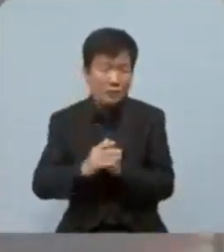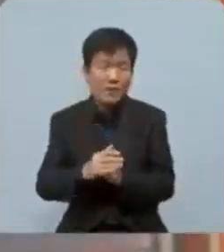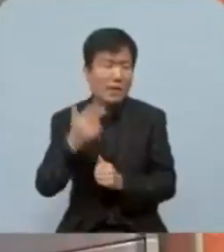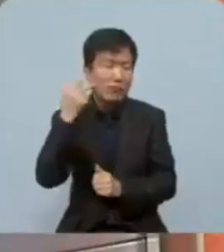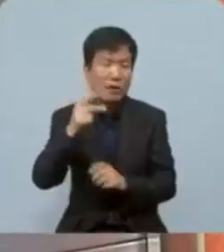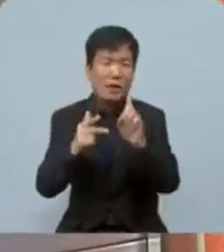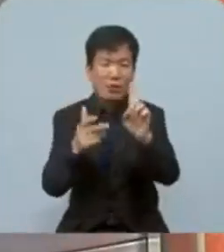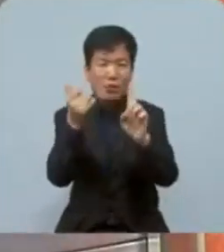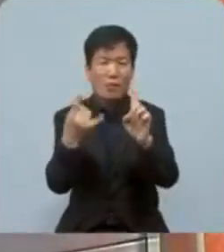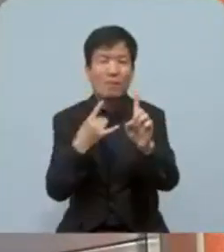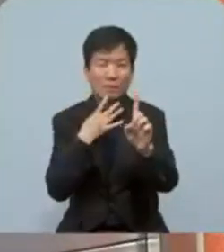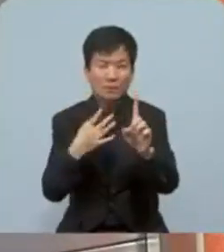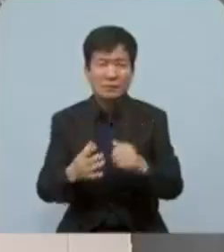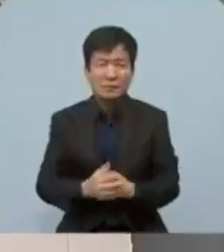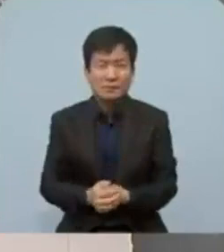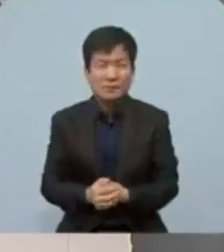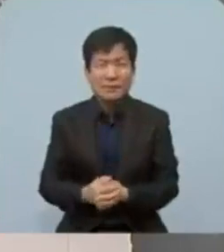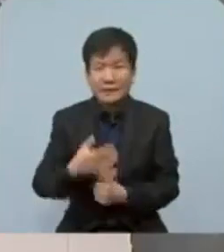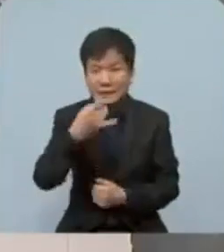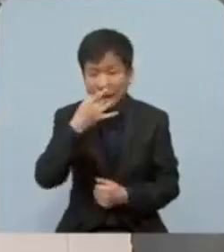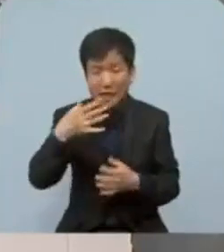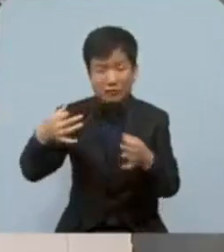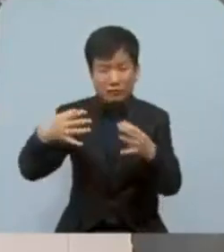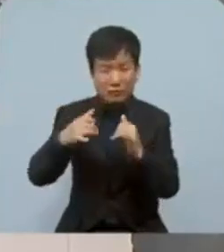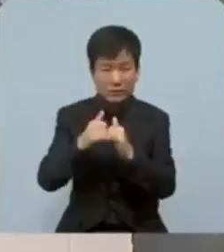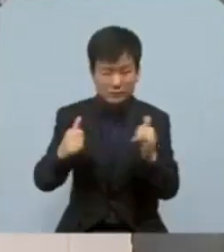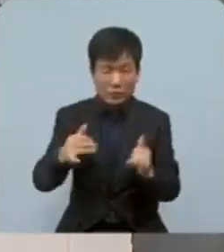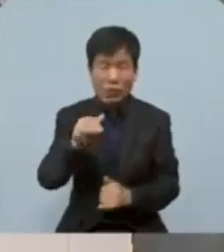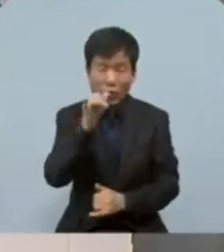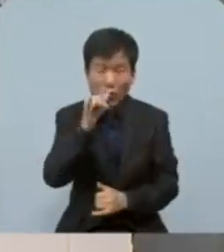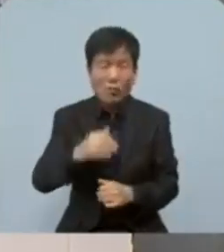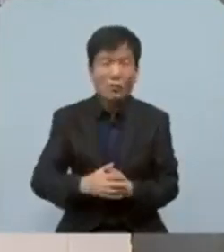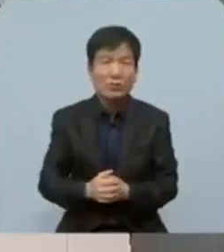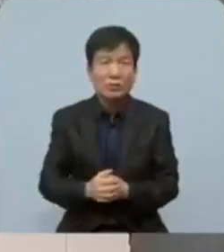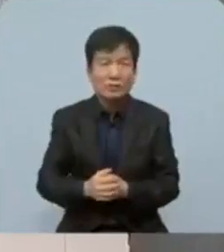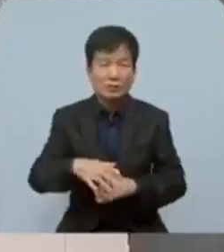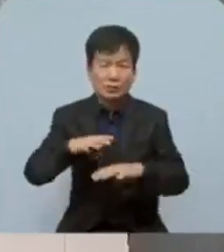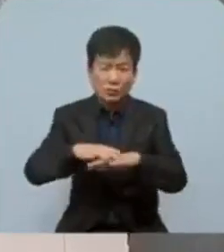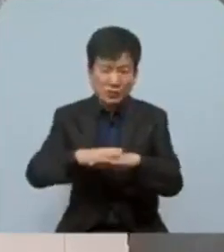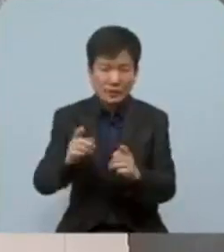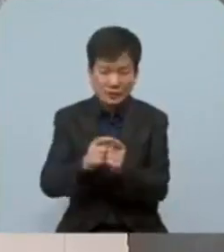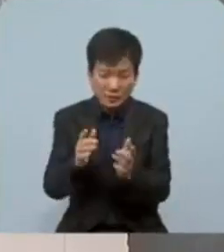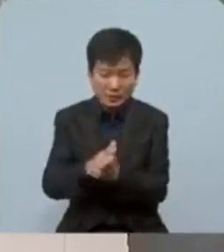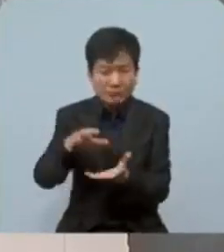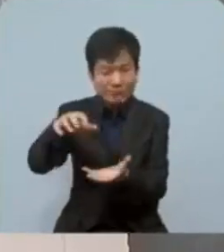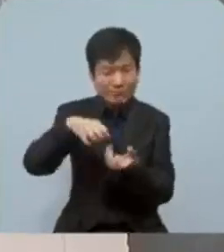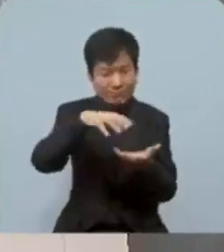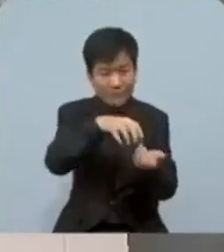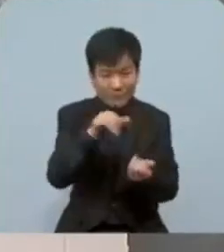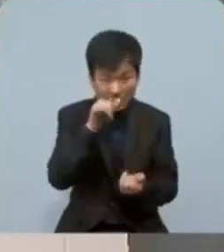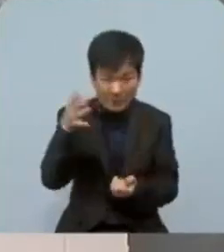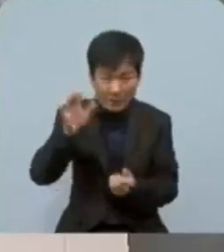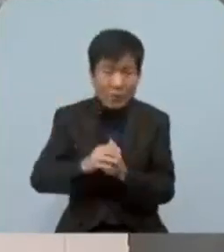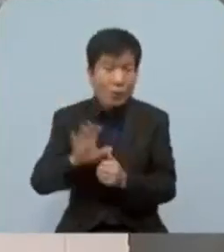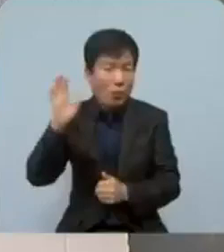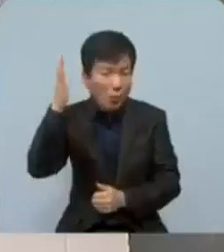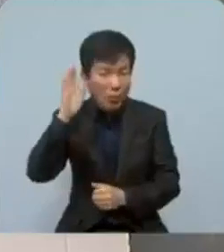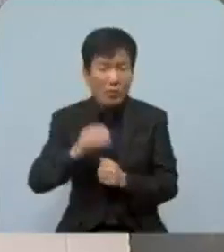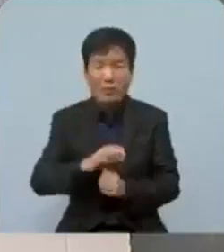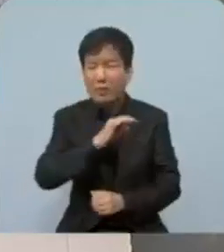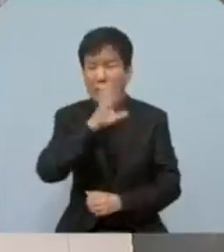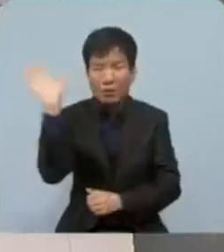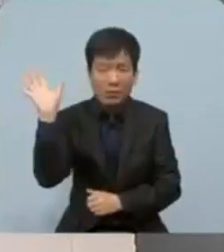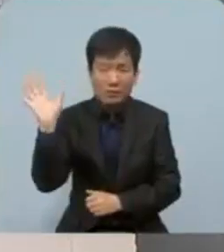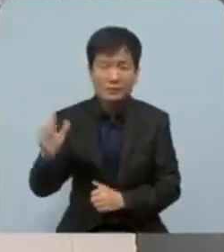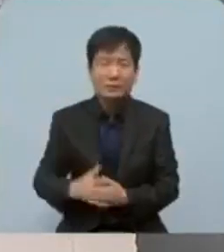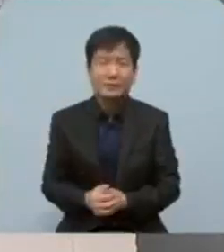차례로 줄였습니다. 쌀도 이제 기증해 주시는 분도 있고 뭐 이제 농사져서 갖고 오시는 분도 있었는데 지금 현재는